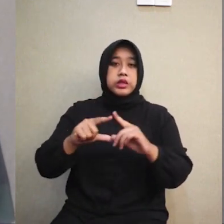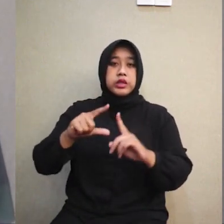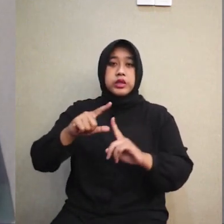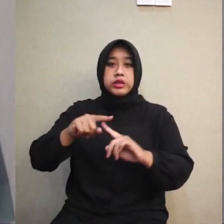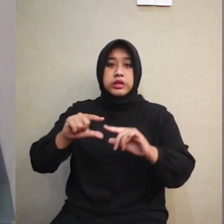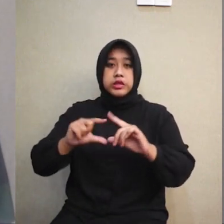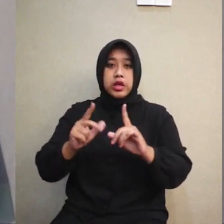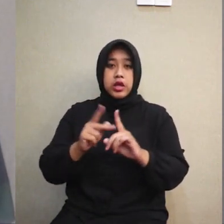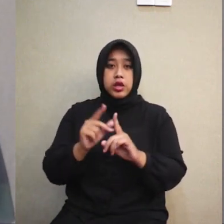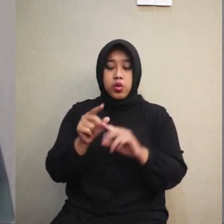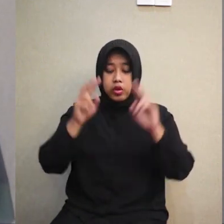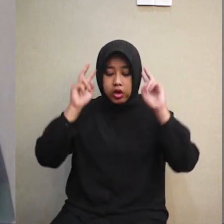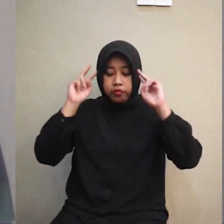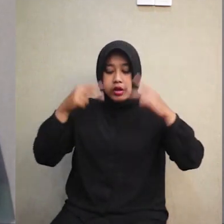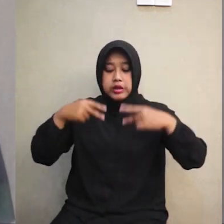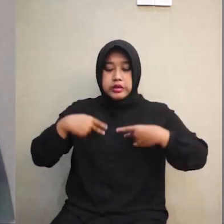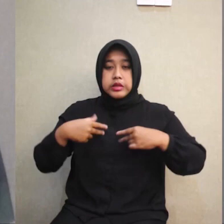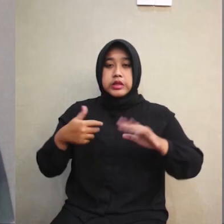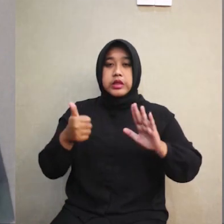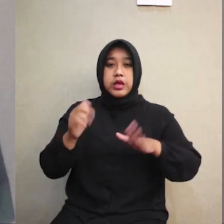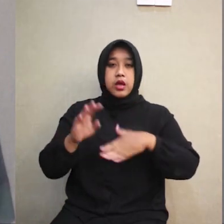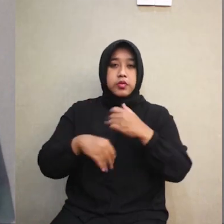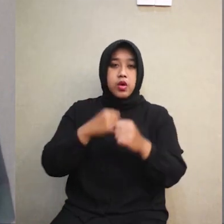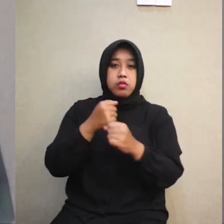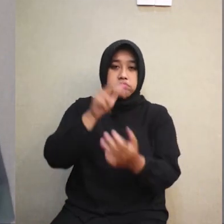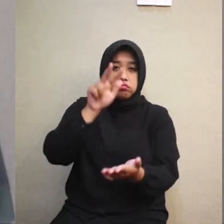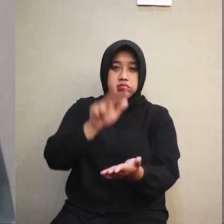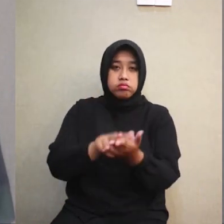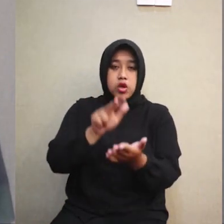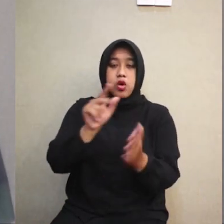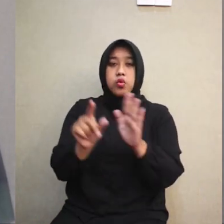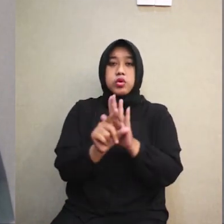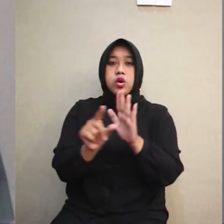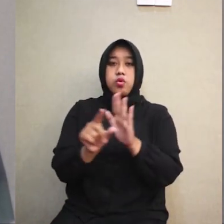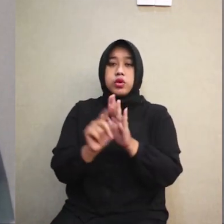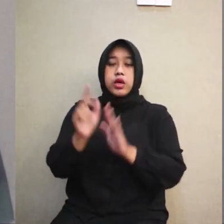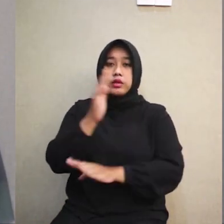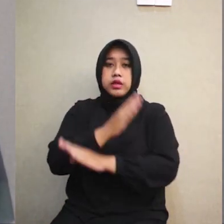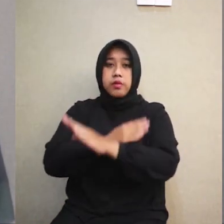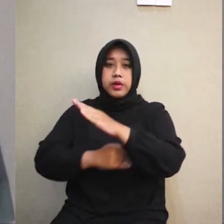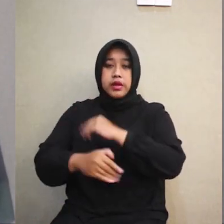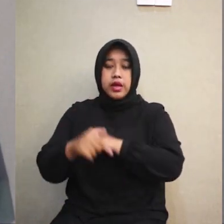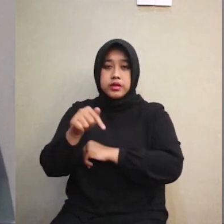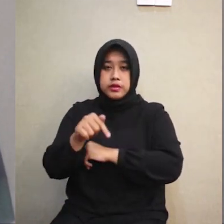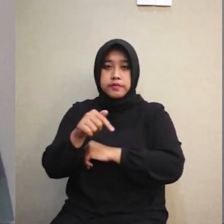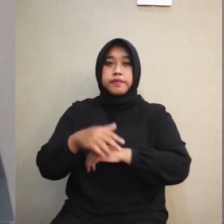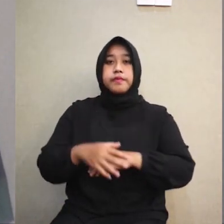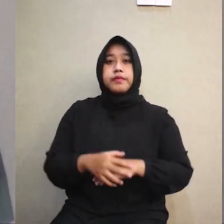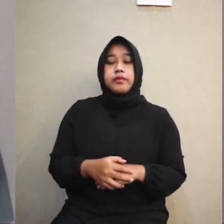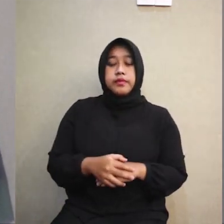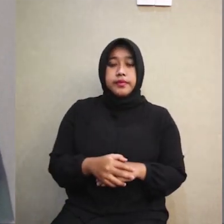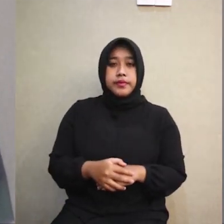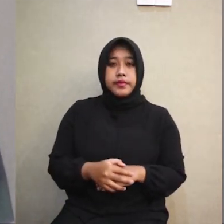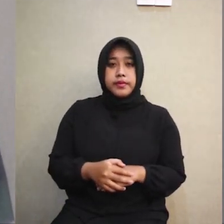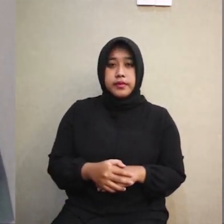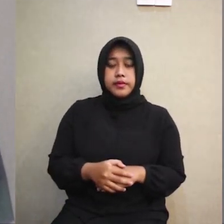refleksi 6 tahun disahkannya undang-undang penyandang disabilitas di mana dalam